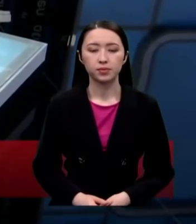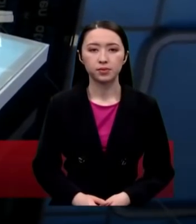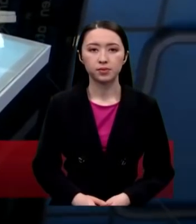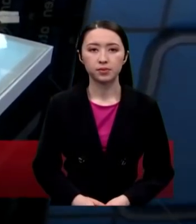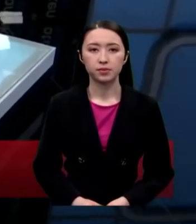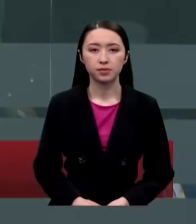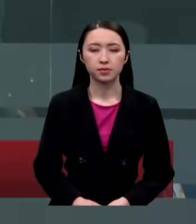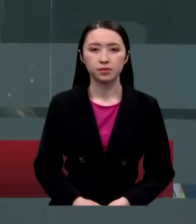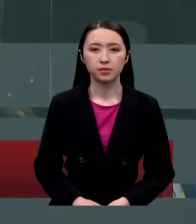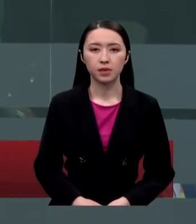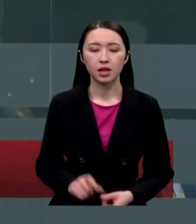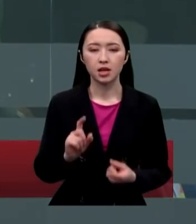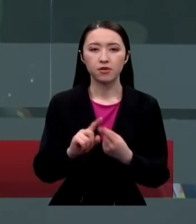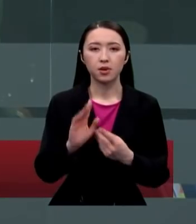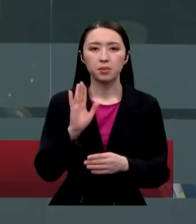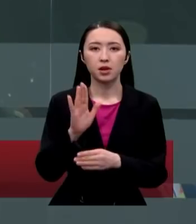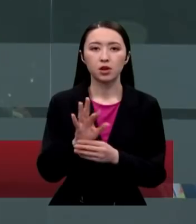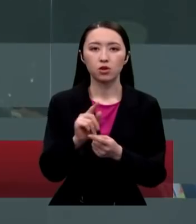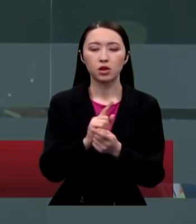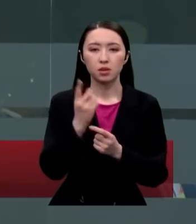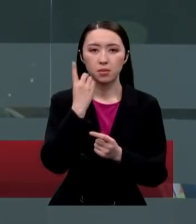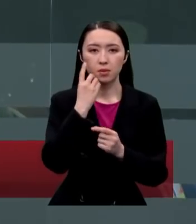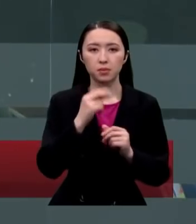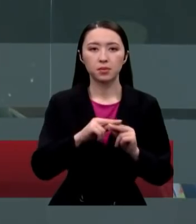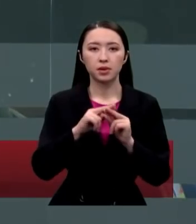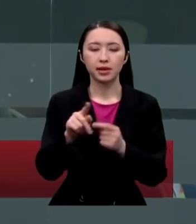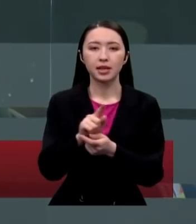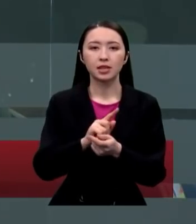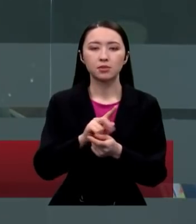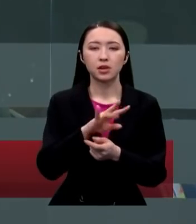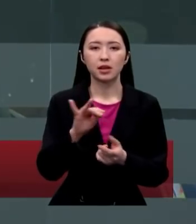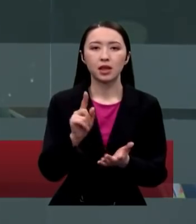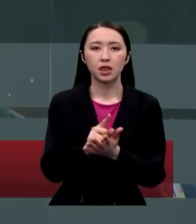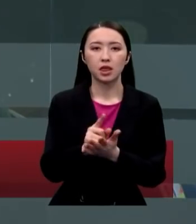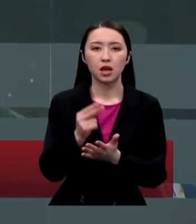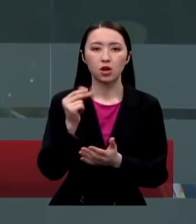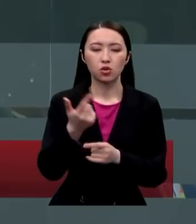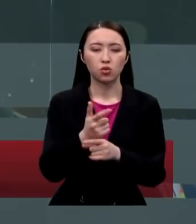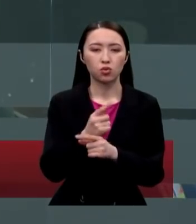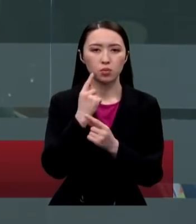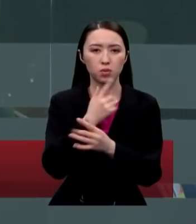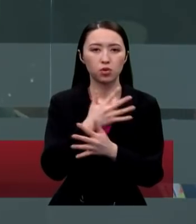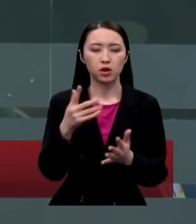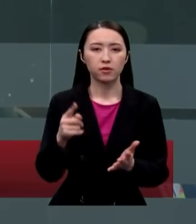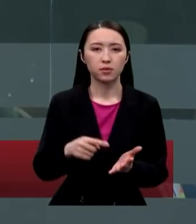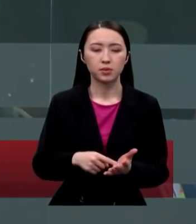С введением приказа о регулировании мобильных переводов изменятся ли ставки налогов? Это очень популярный вопрос от бизнеса.